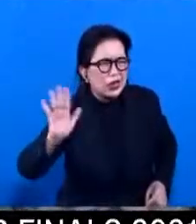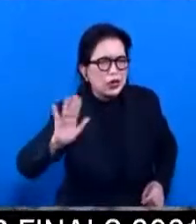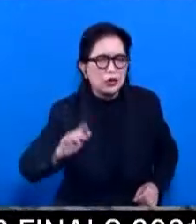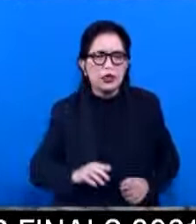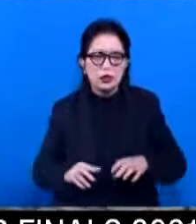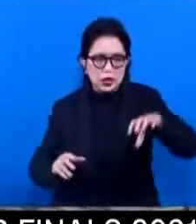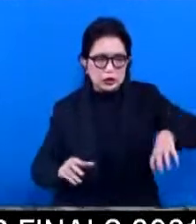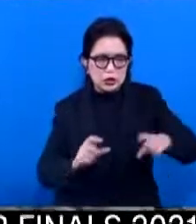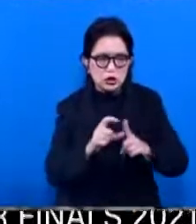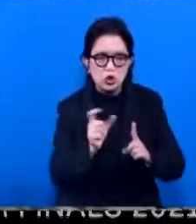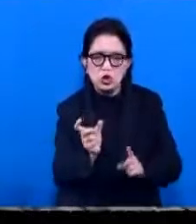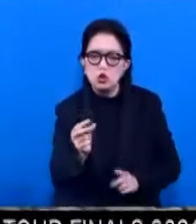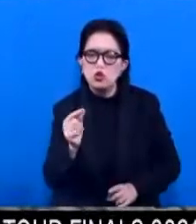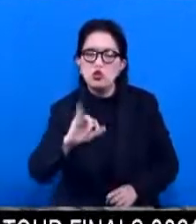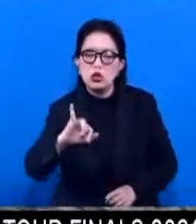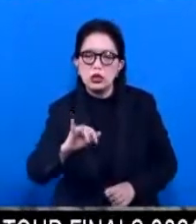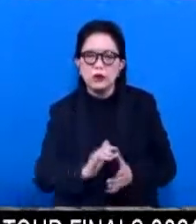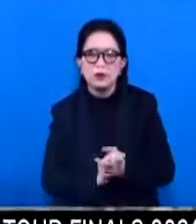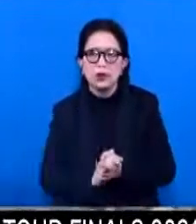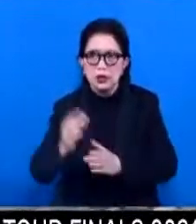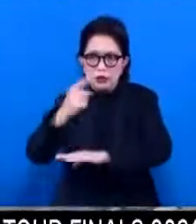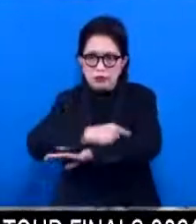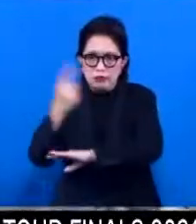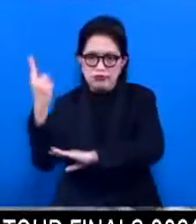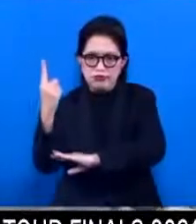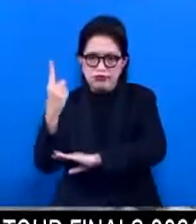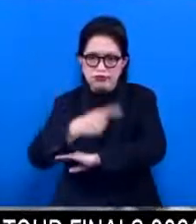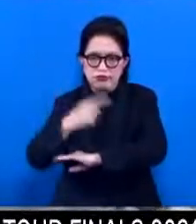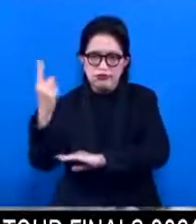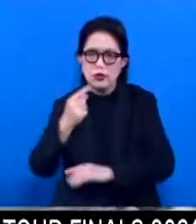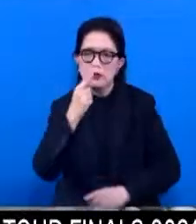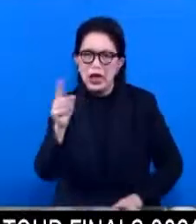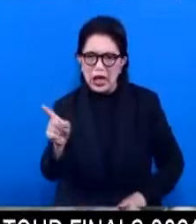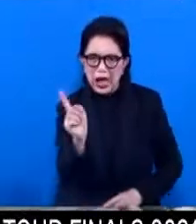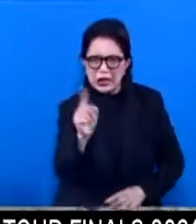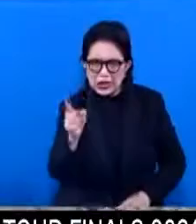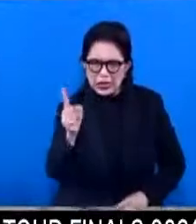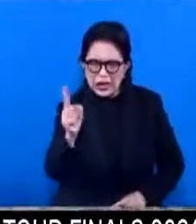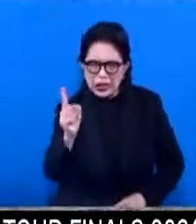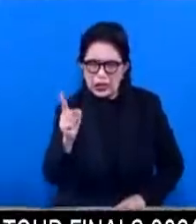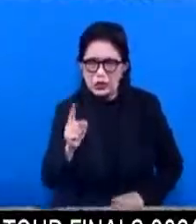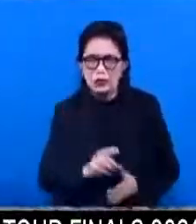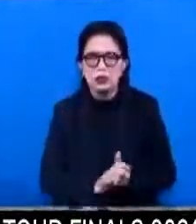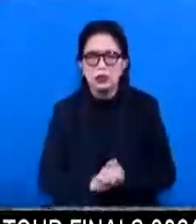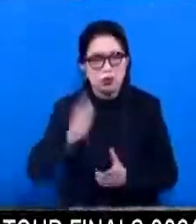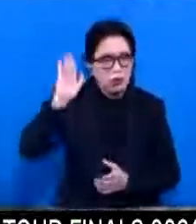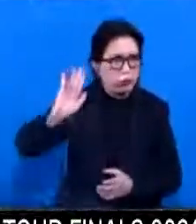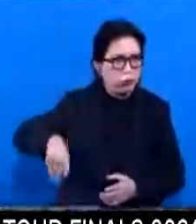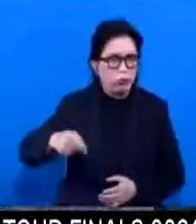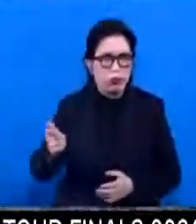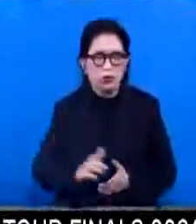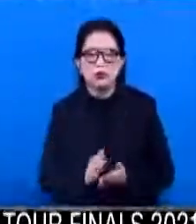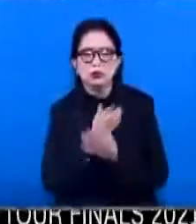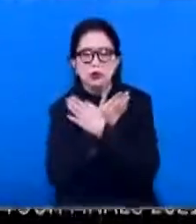menuju Tangerang, meski petugas penjaga palang pintu kereta telah memberi peringatan. Setelah diidentifikasi oleh polisi, jenazah korban dibawa